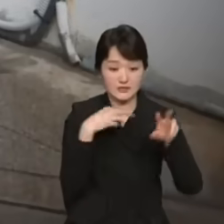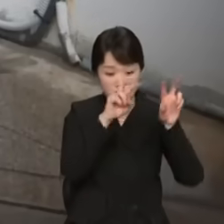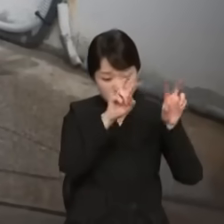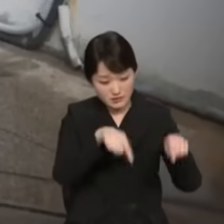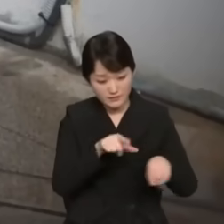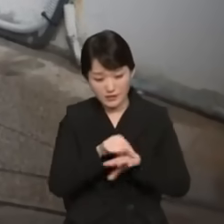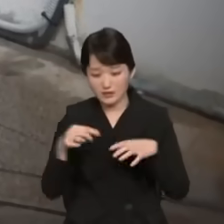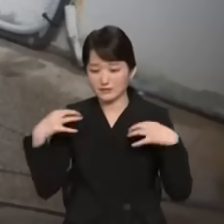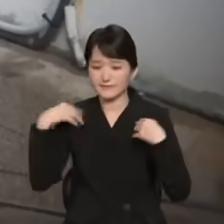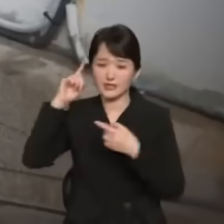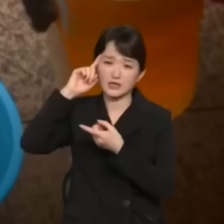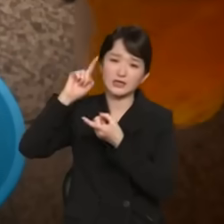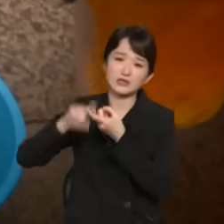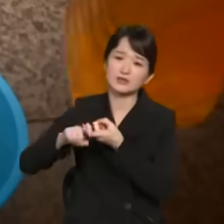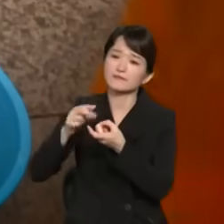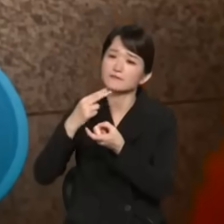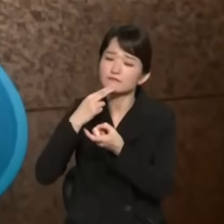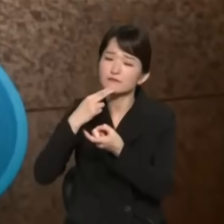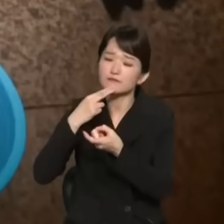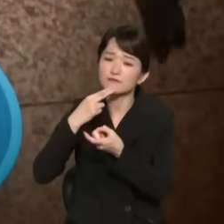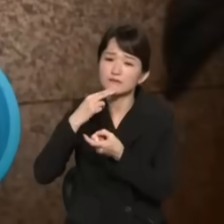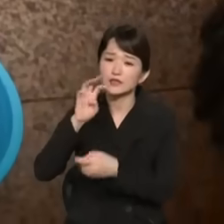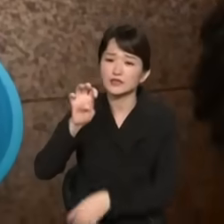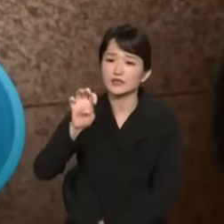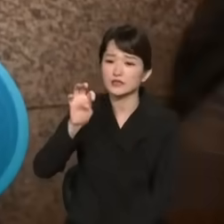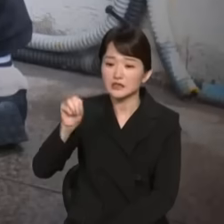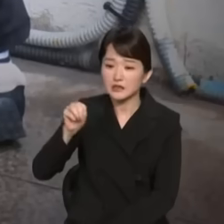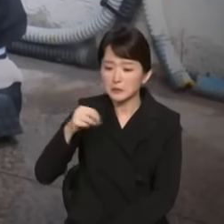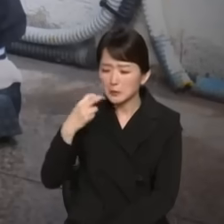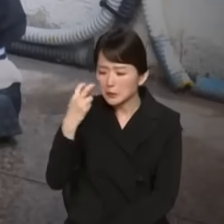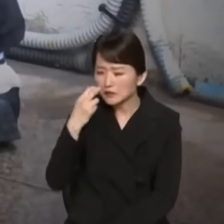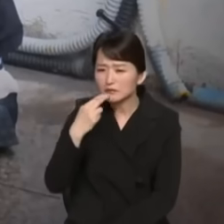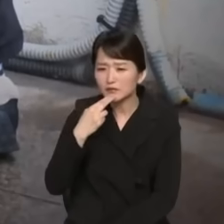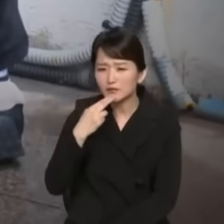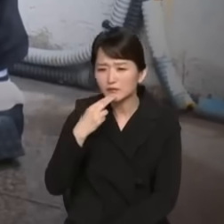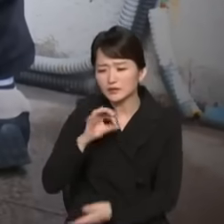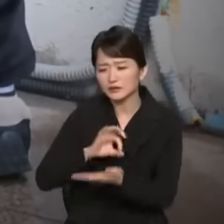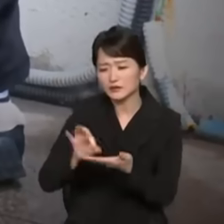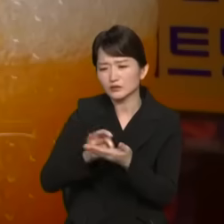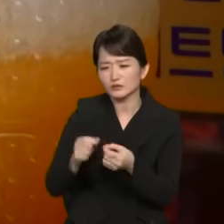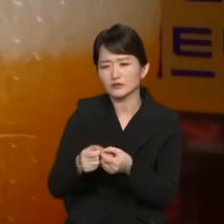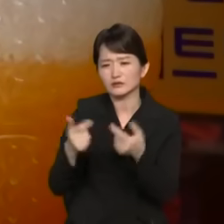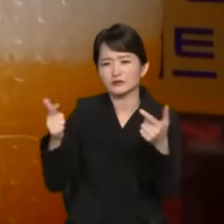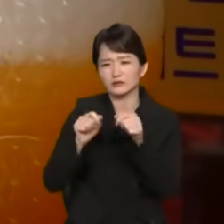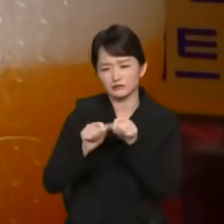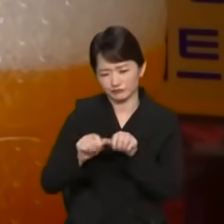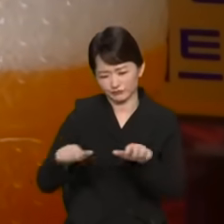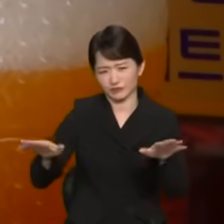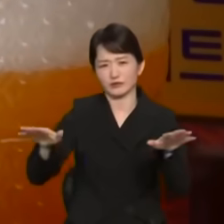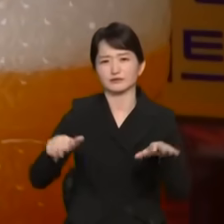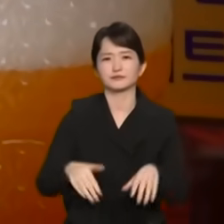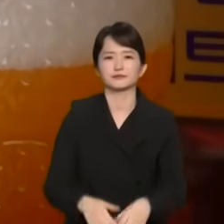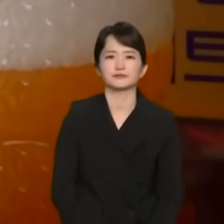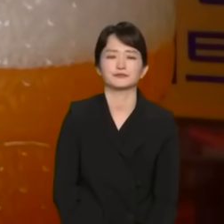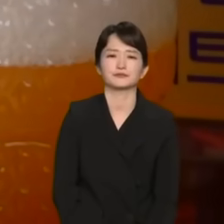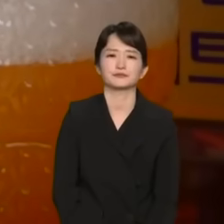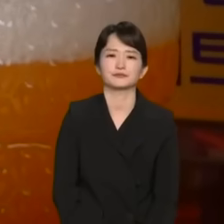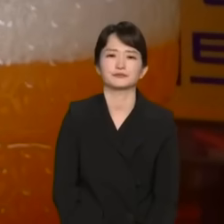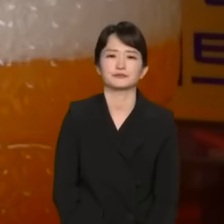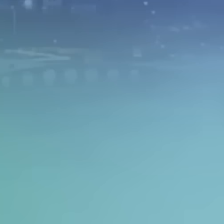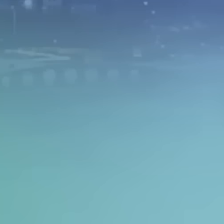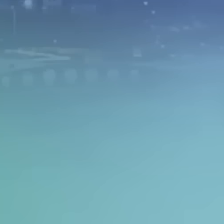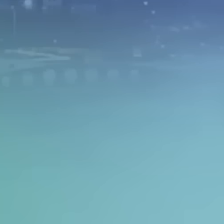자체들의무관심속에 EM은 여전히 검증되지 않은 채 퍼지고 있습니다. JTBC 김지아입니다.